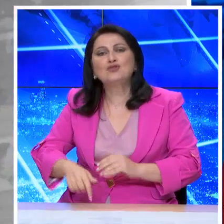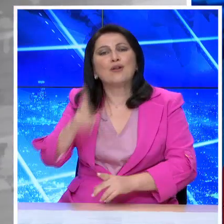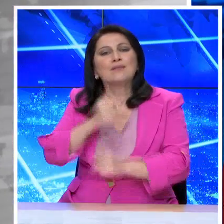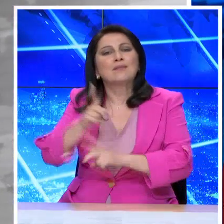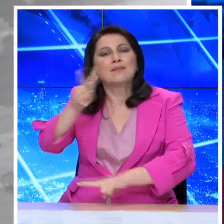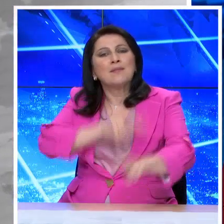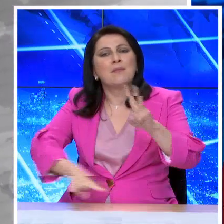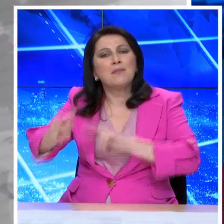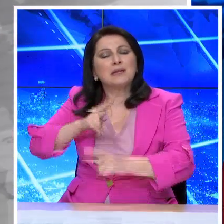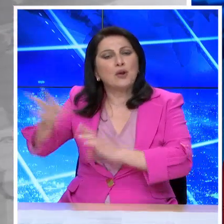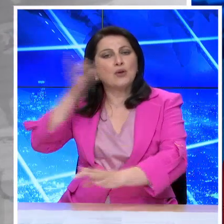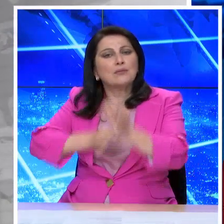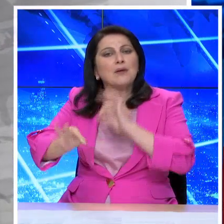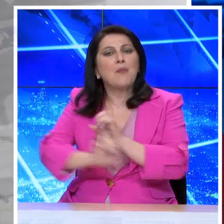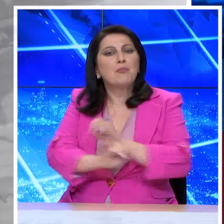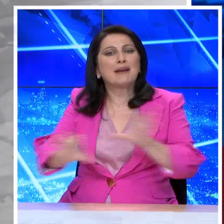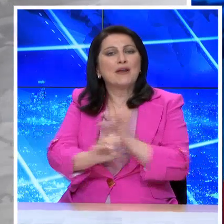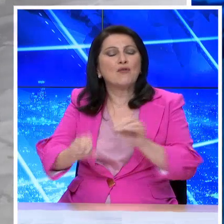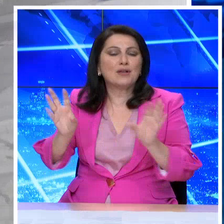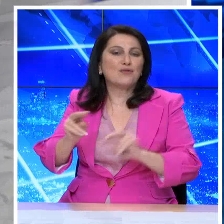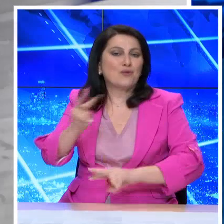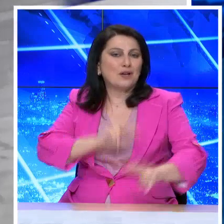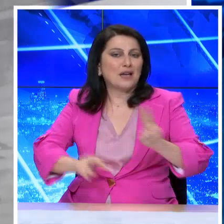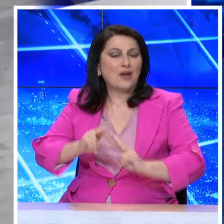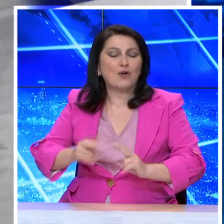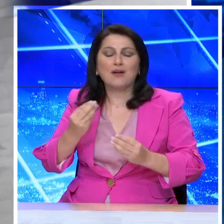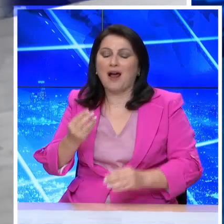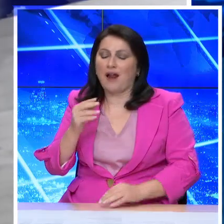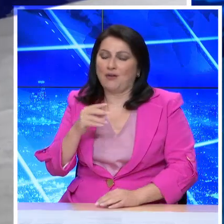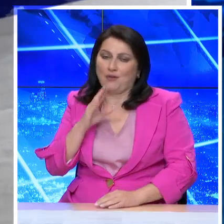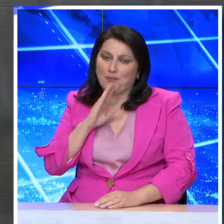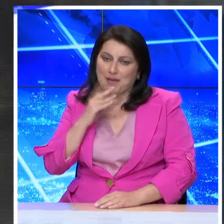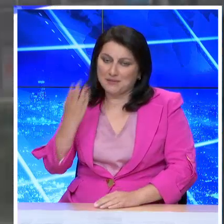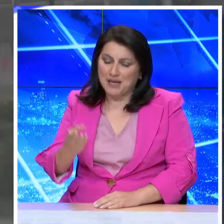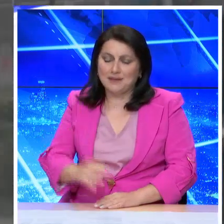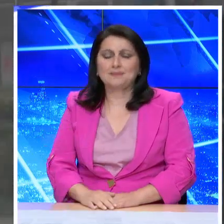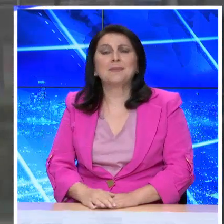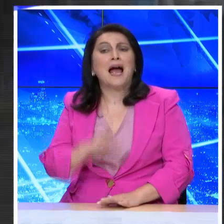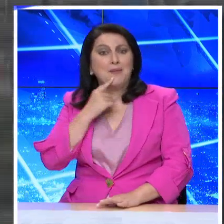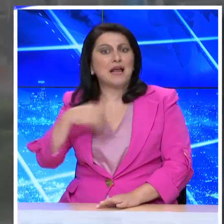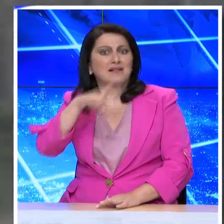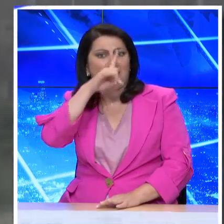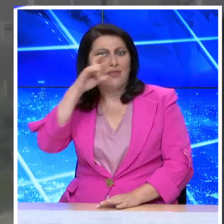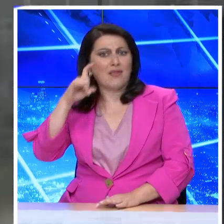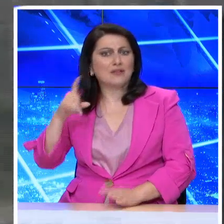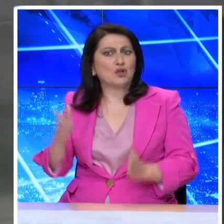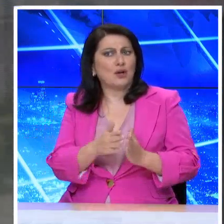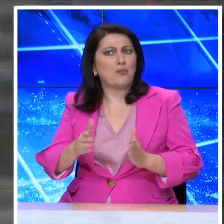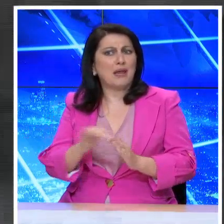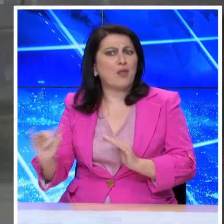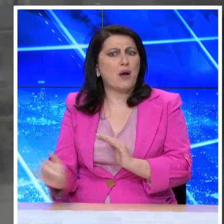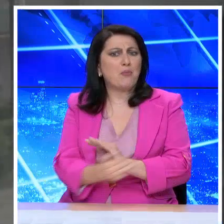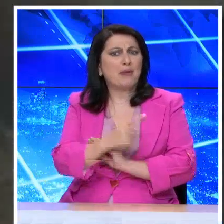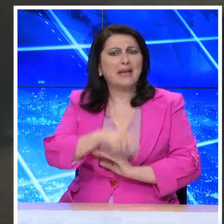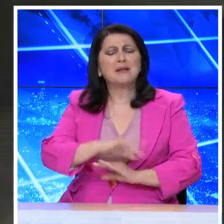δώσει περισσότερες πληροφορίες για τον καιρό. Καλό μεσημέρι και πάλι, Θοδωρή. Καλό μεσημέρι. Τα δύσκολα πέρασαν, θα λέγαμε. Διατηρείται μια αστάθεια μέχρι